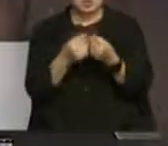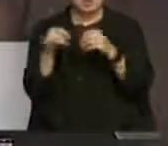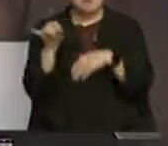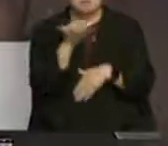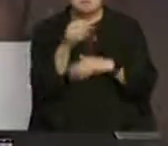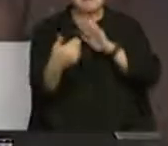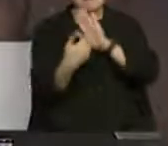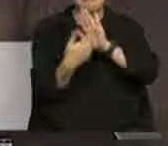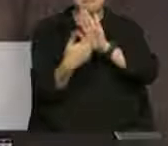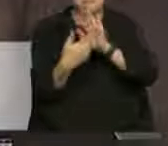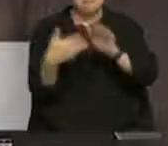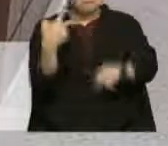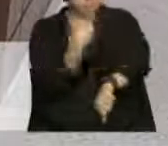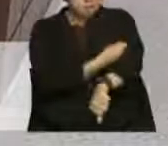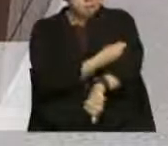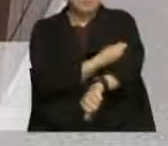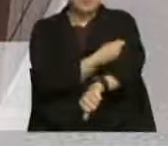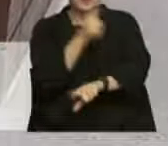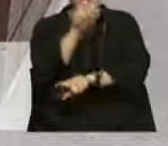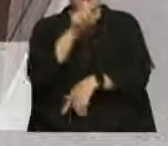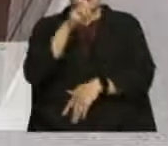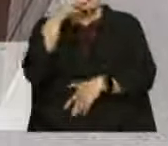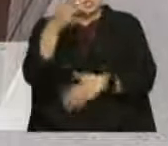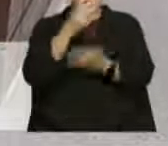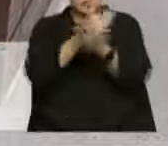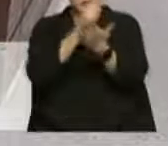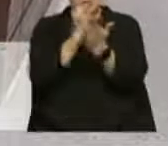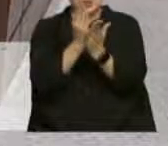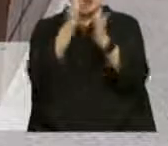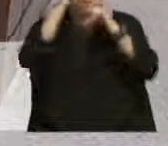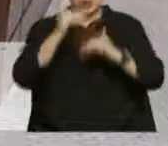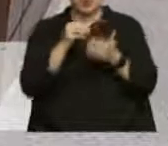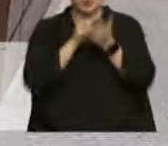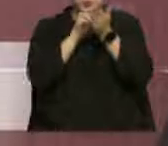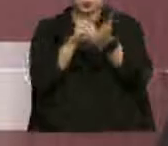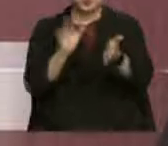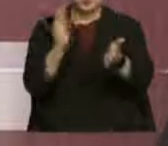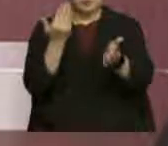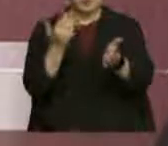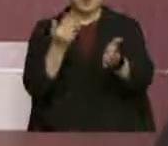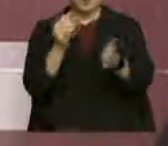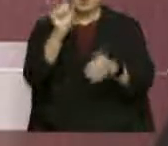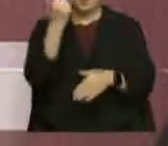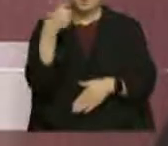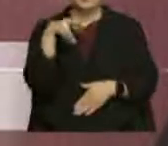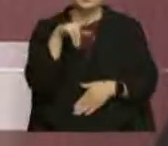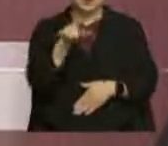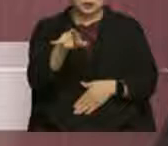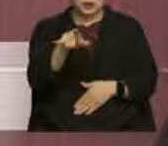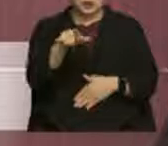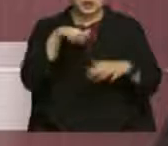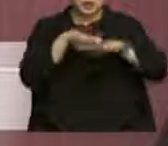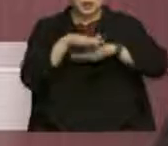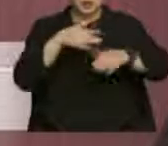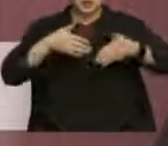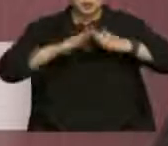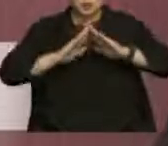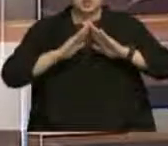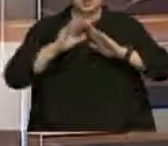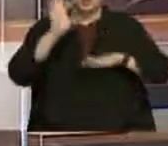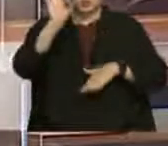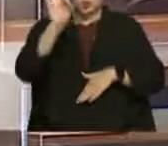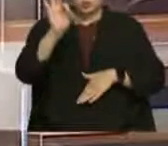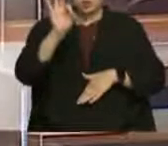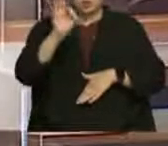인플루엔자 예방접종 지원 조례안 등 13건의 안건이 다뤄질 예정입니다. 또 홍제 지하 보행 네트워크 건설을 위해 정립된